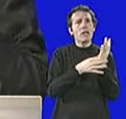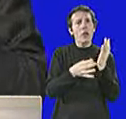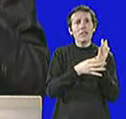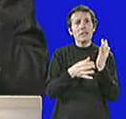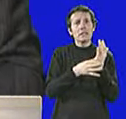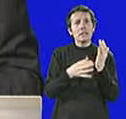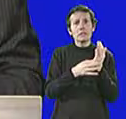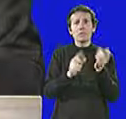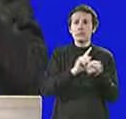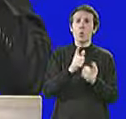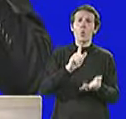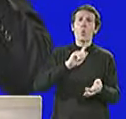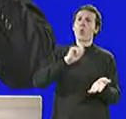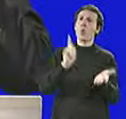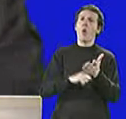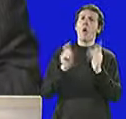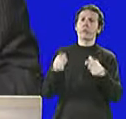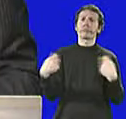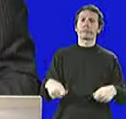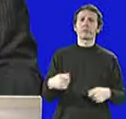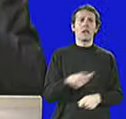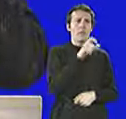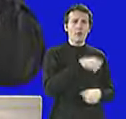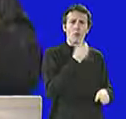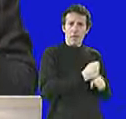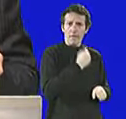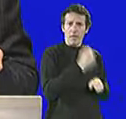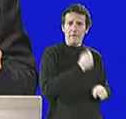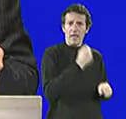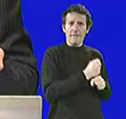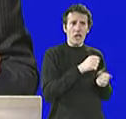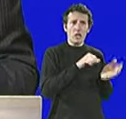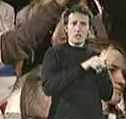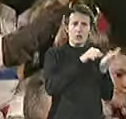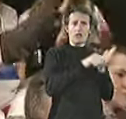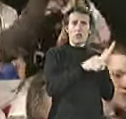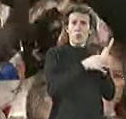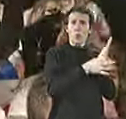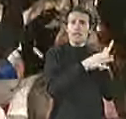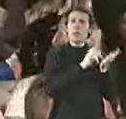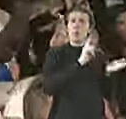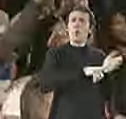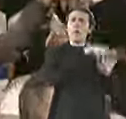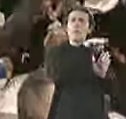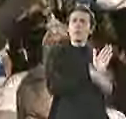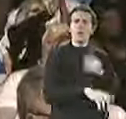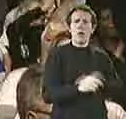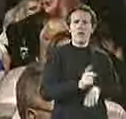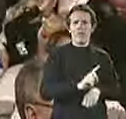pas plus de droits que celui qui a travaillé et qui a cotisé. C'est justice.